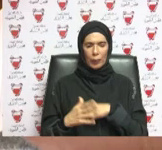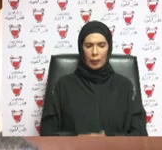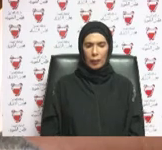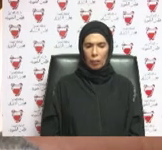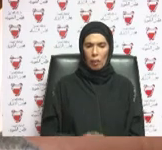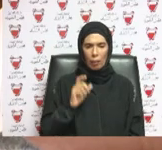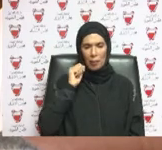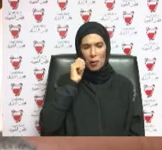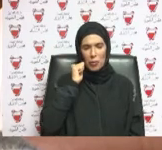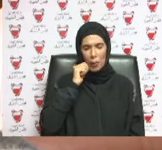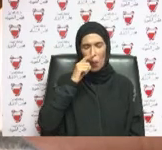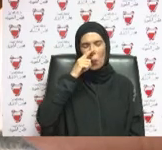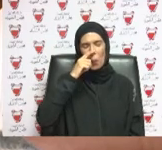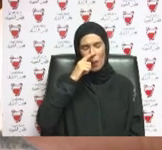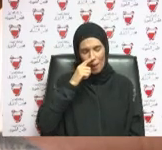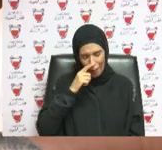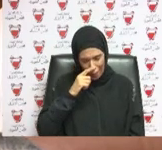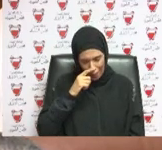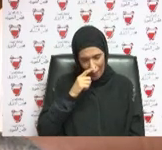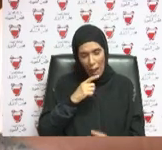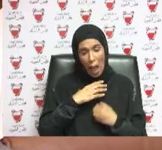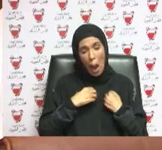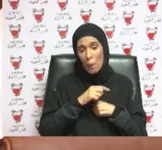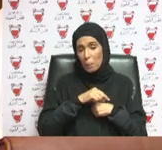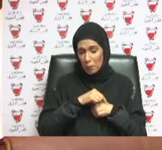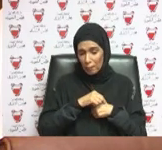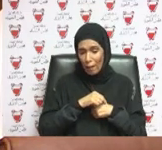الرجل المتواضع، أحب الناس وأحبوه.